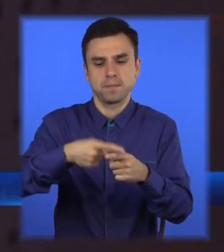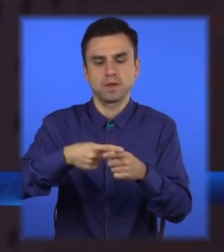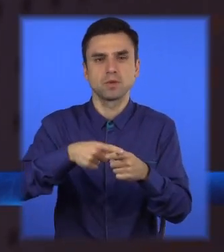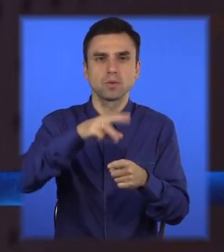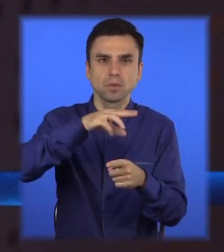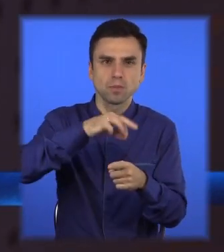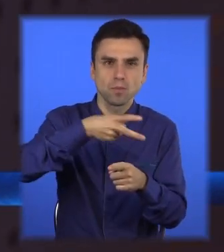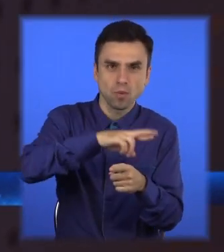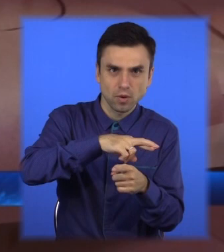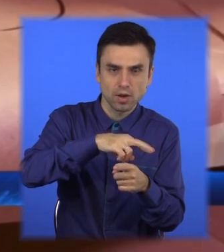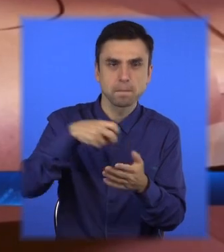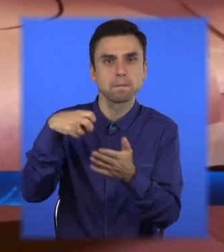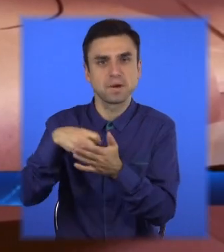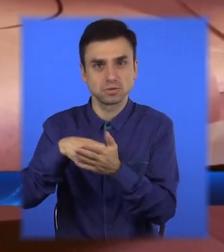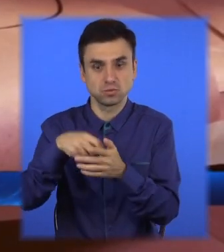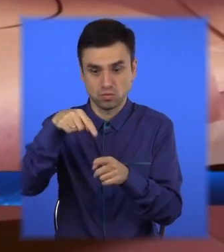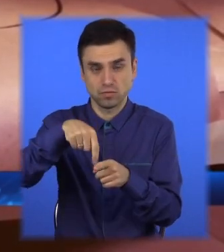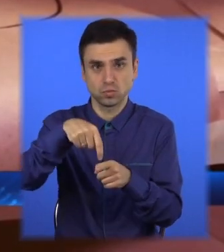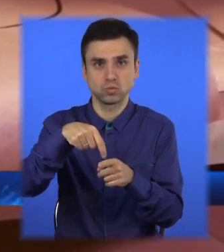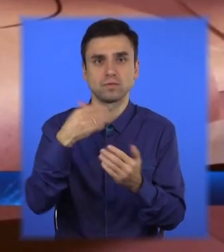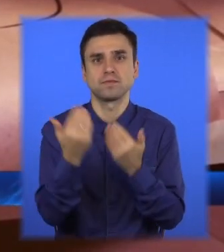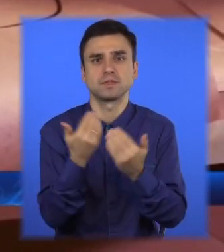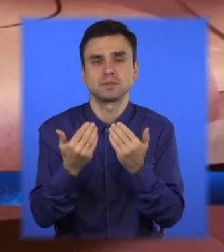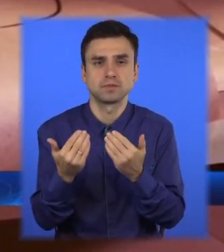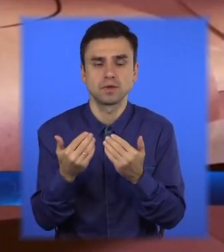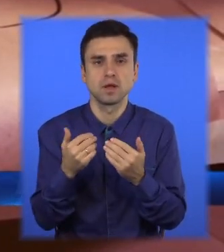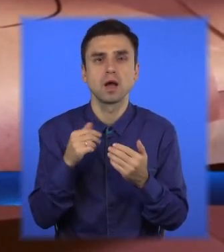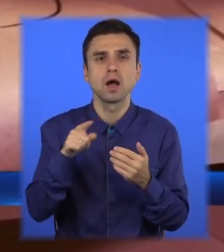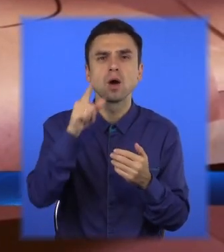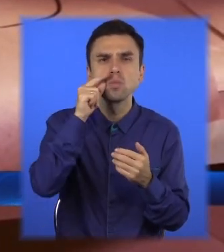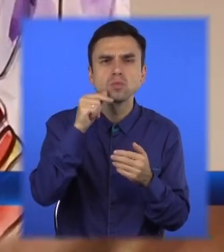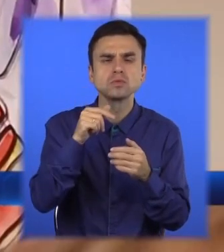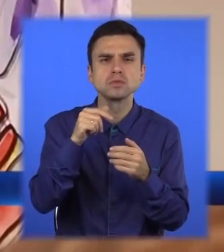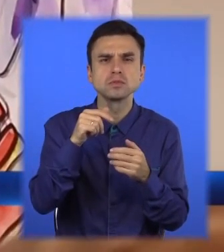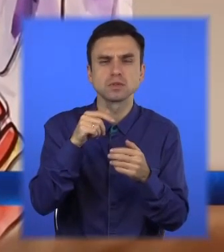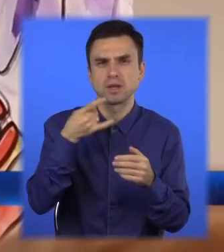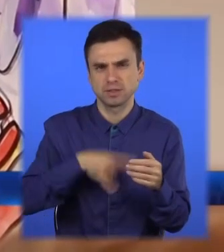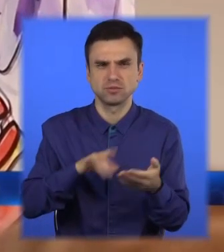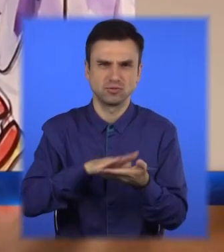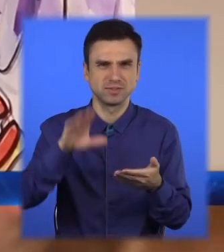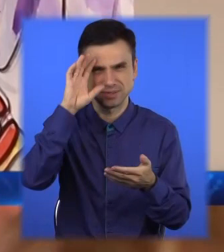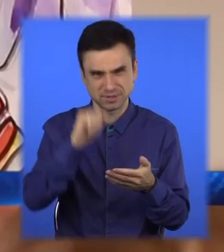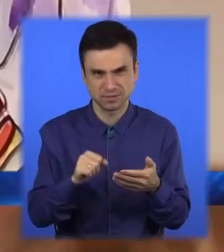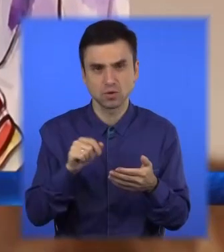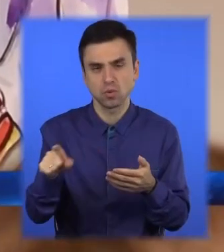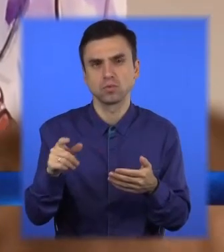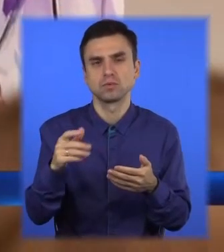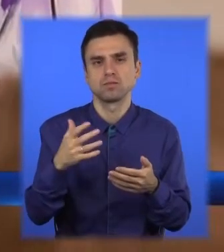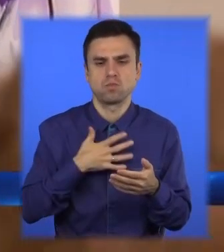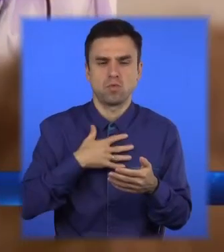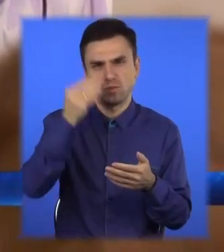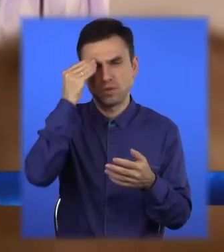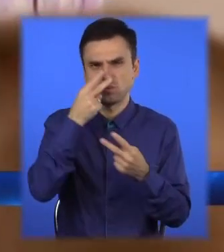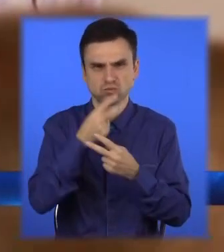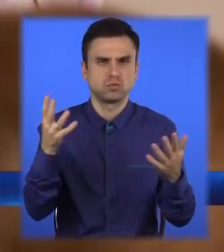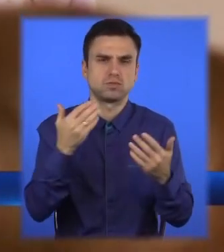Михайло Маркін розповів, що народився у Кривому Розі і своєю виставкою хоче висловити свою громадську позицію. Далі